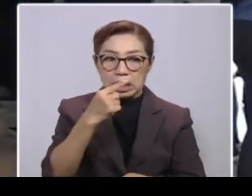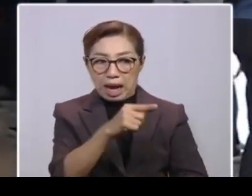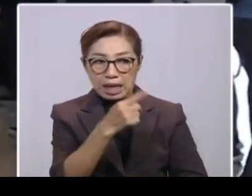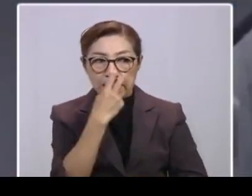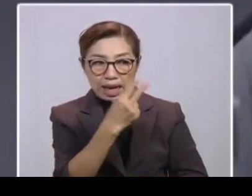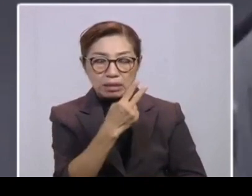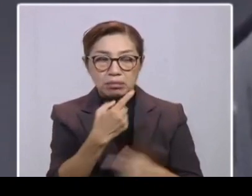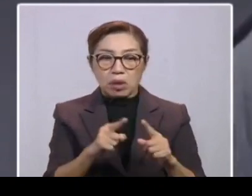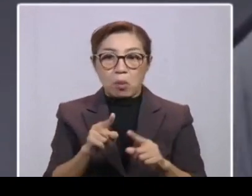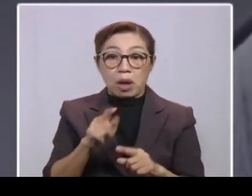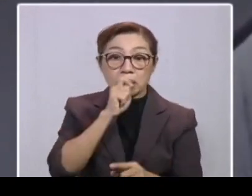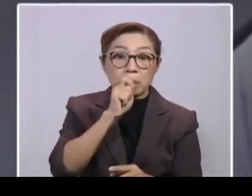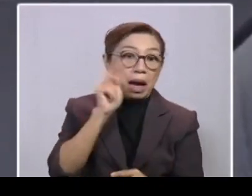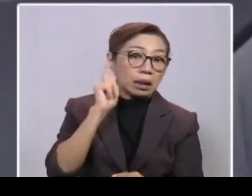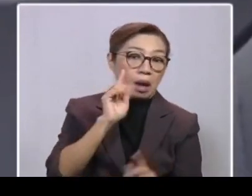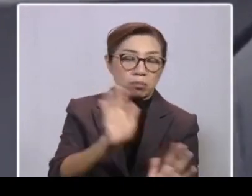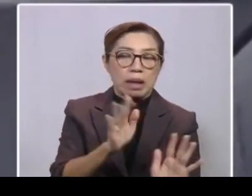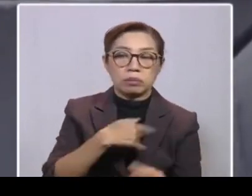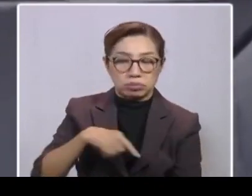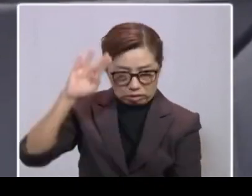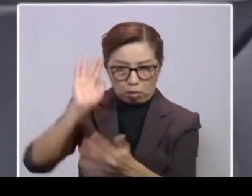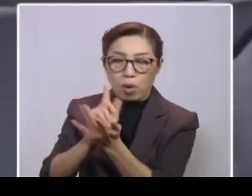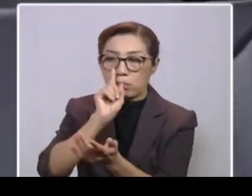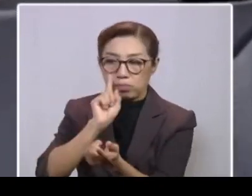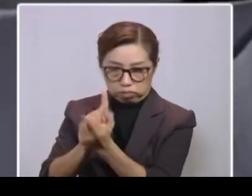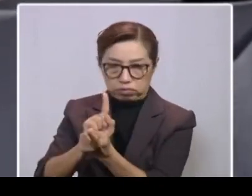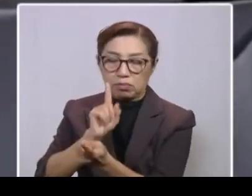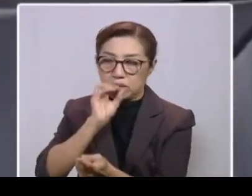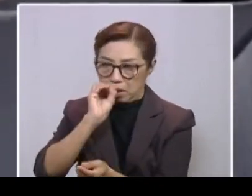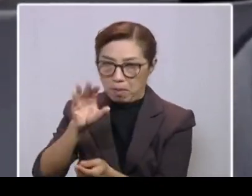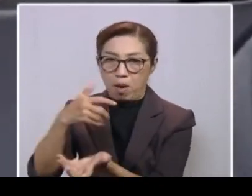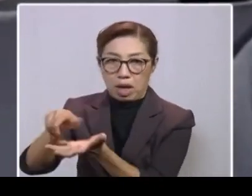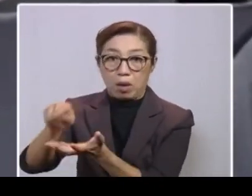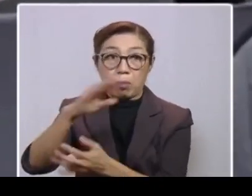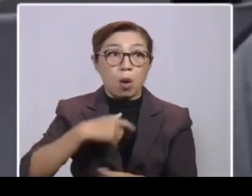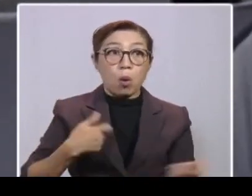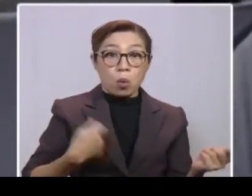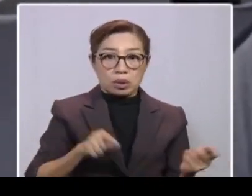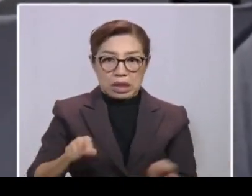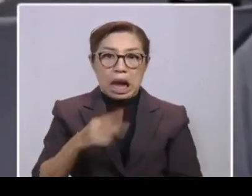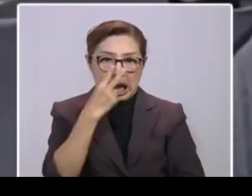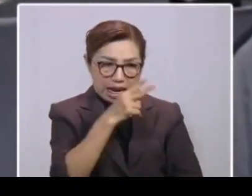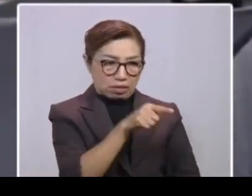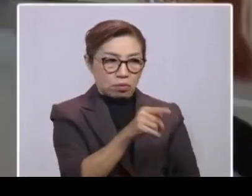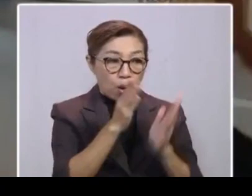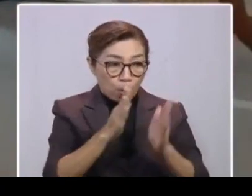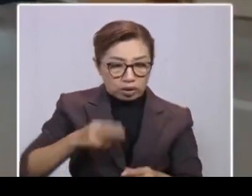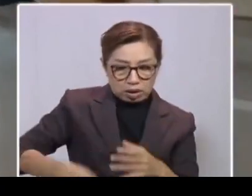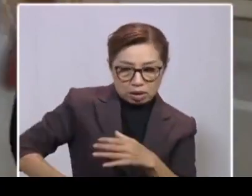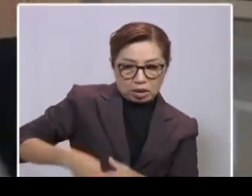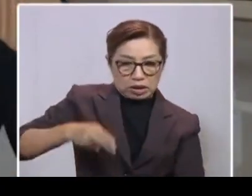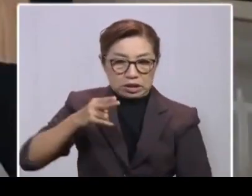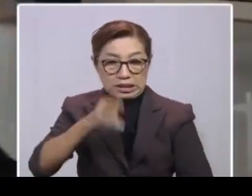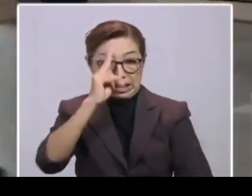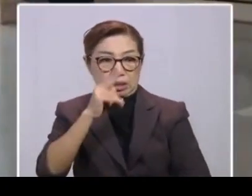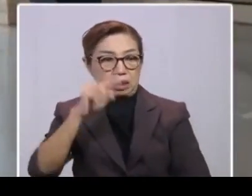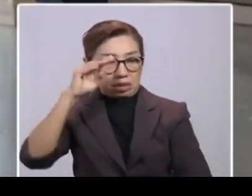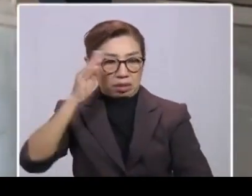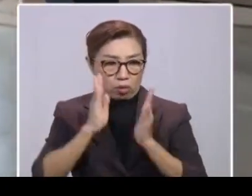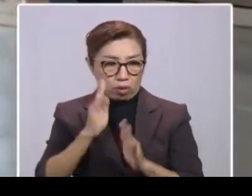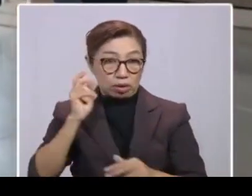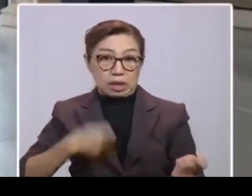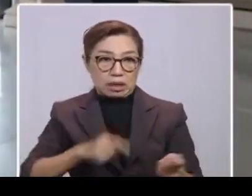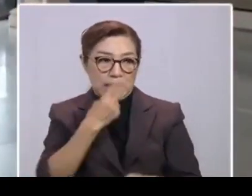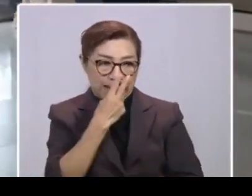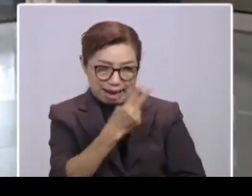ตำรวจเท่านั้นนะครับคนนี้บอกว่าเป็นคนเห็นเลยนักดนตรีคนนี้เห็นว่าใครเป็นคนเอาปืนขึ้นมายิงตำรวจก็รวบรวมข้อมูลไปแล้วนะ